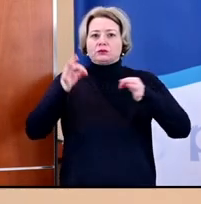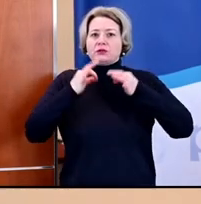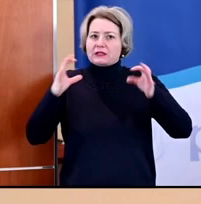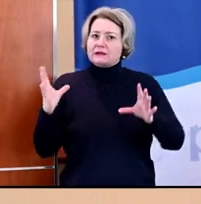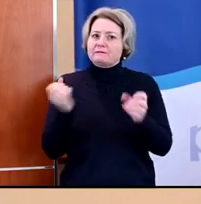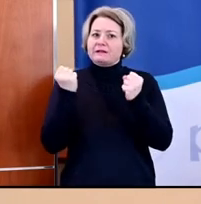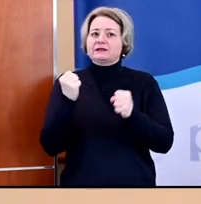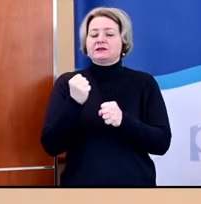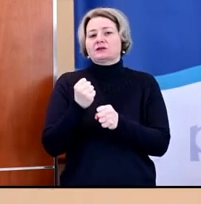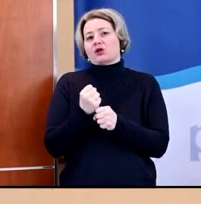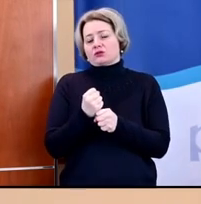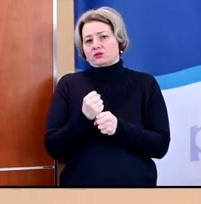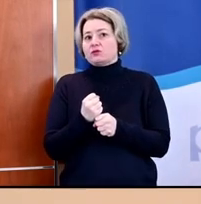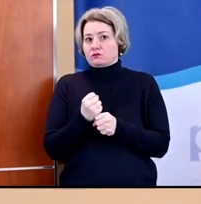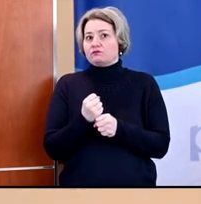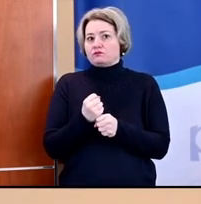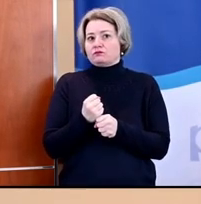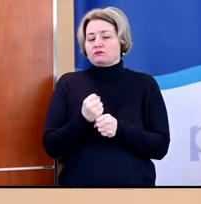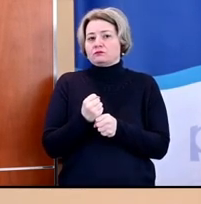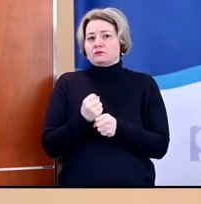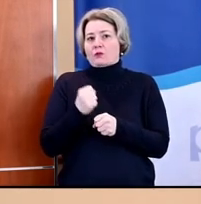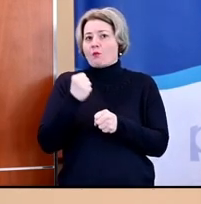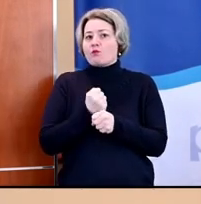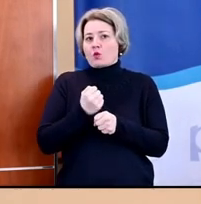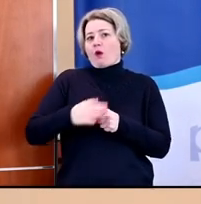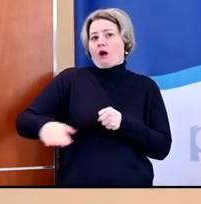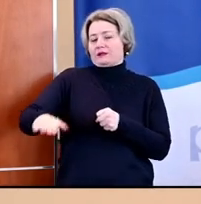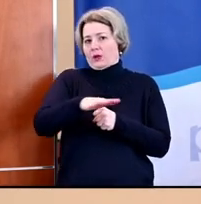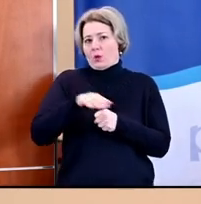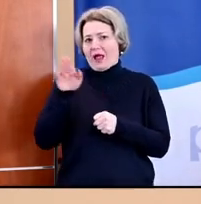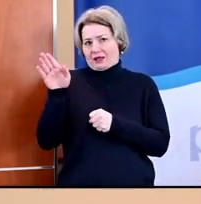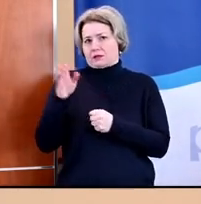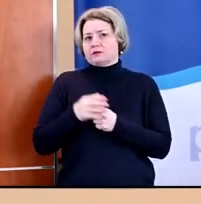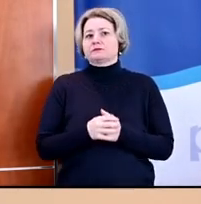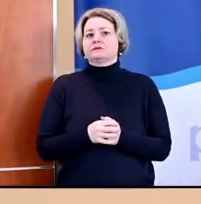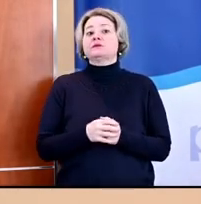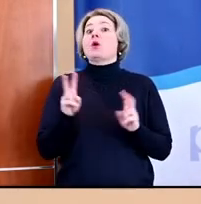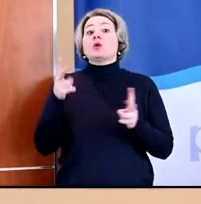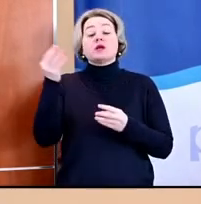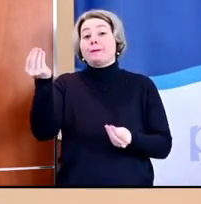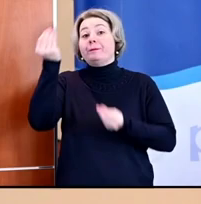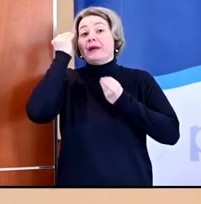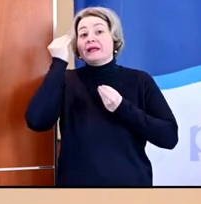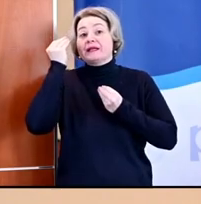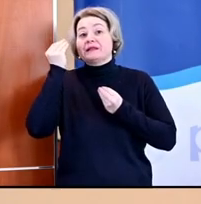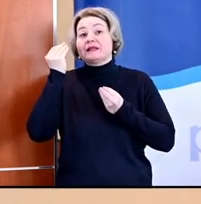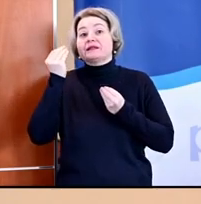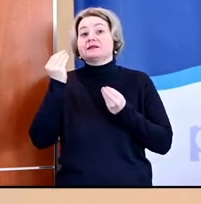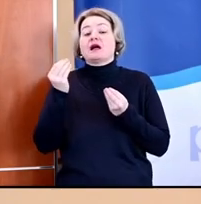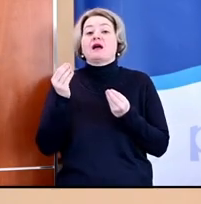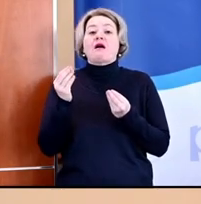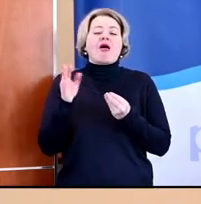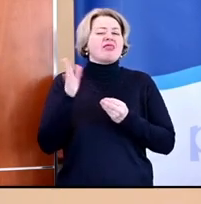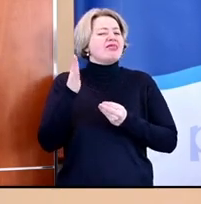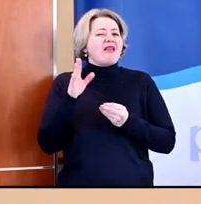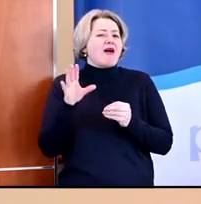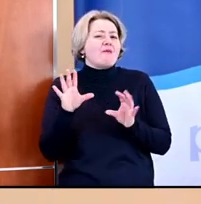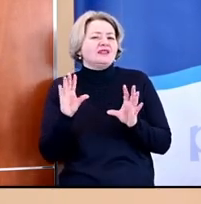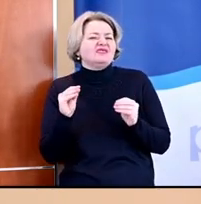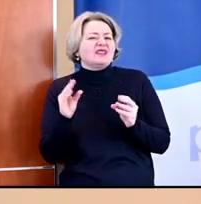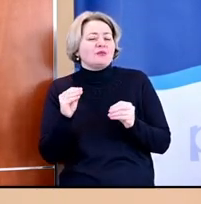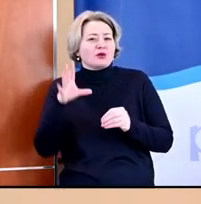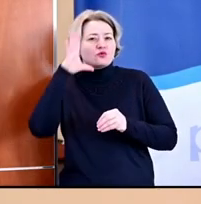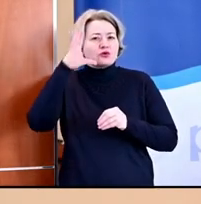krisztina előadásában most arra keresi a választ hogyan érthetjük meg és ismerhetjük meg az atipikus emberek kulturális fogyasztási